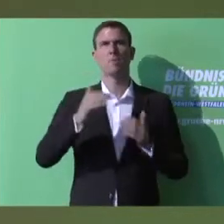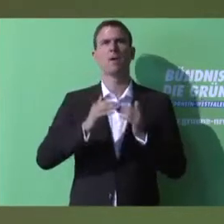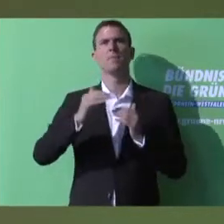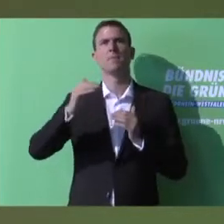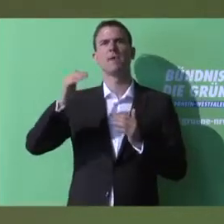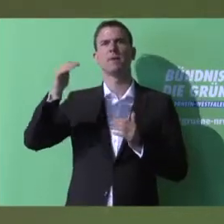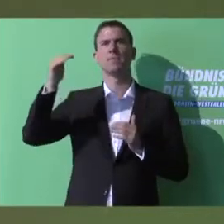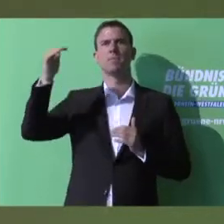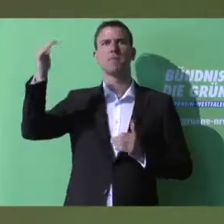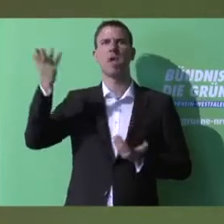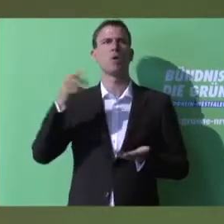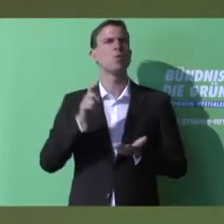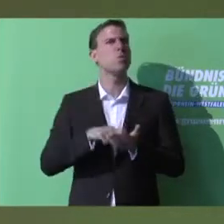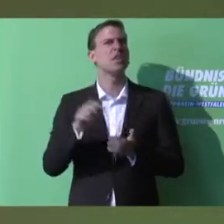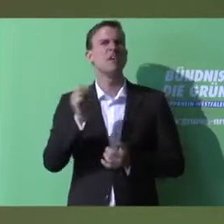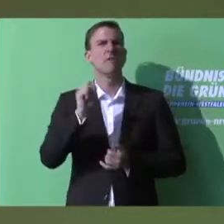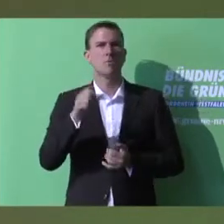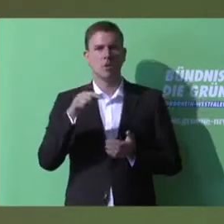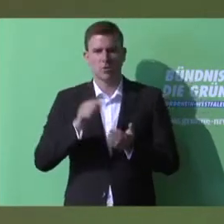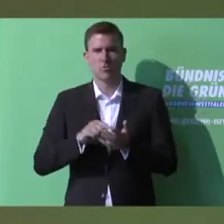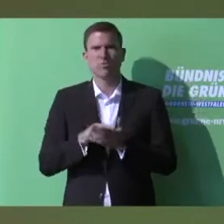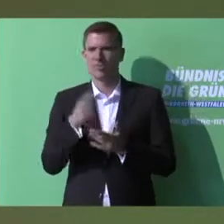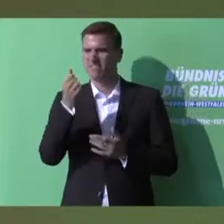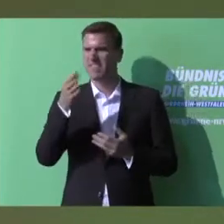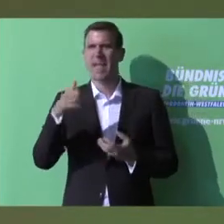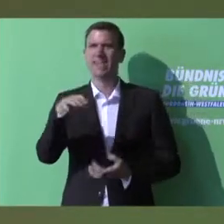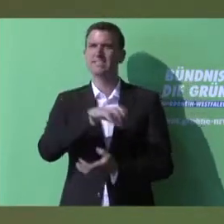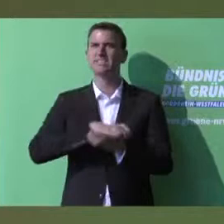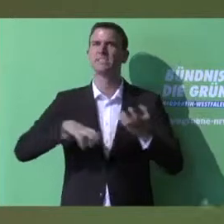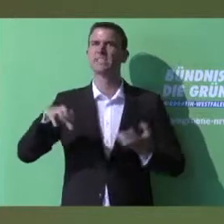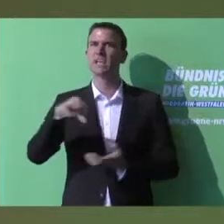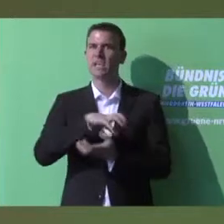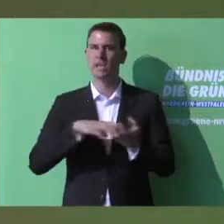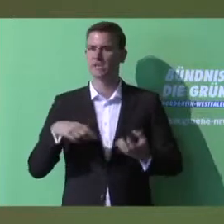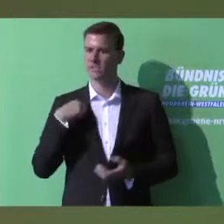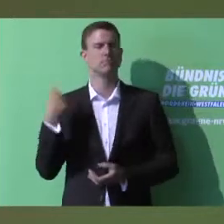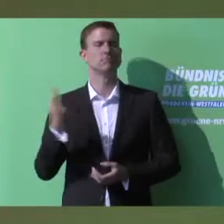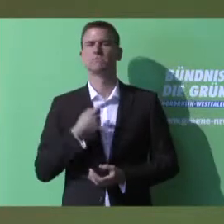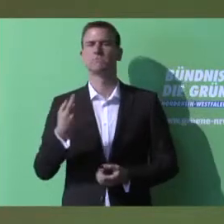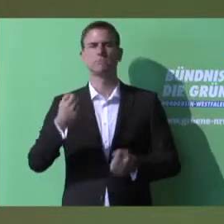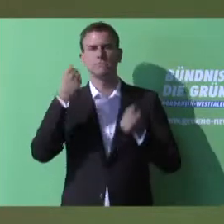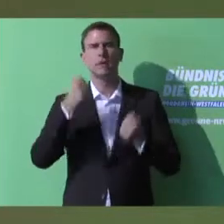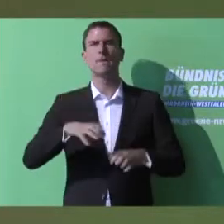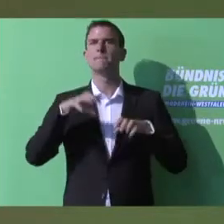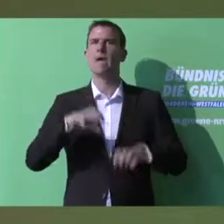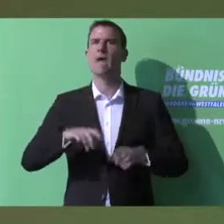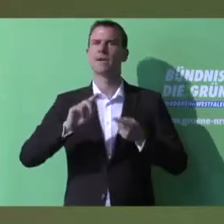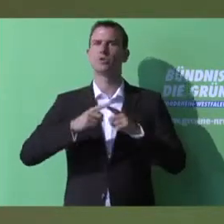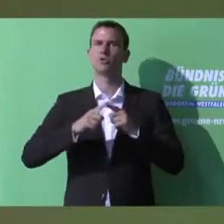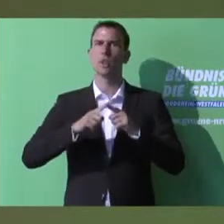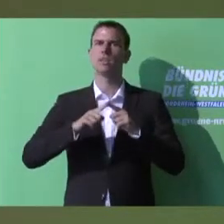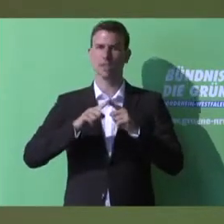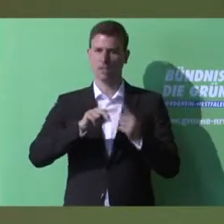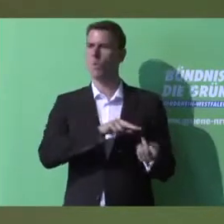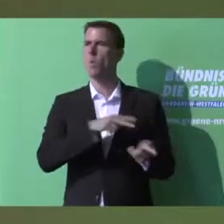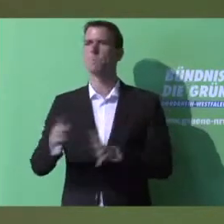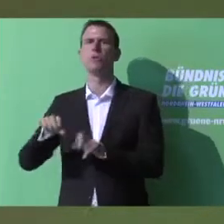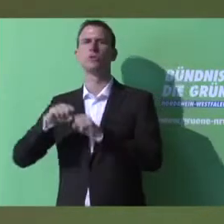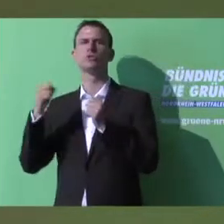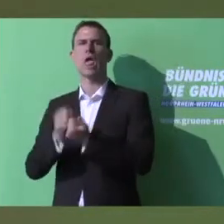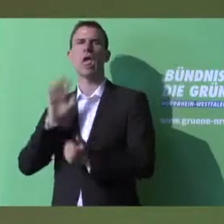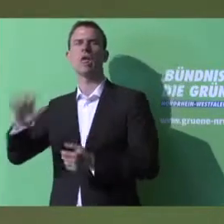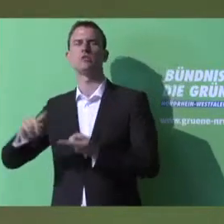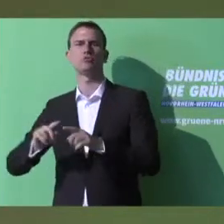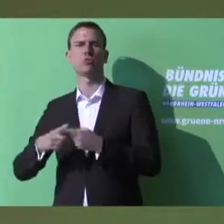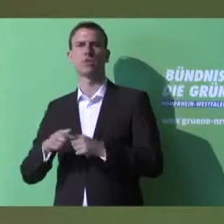weil wir in der Folge der Finanzkrise massenhaft Bankschulden verstaatlicht haben. Wir